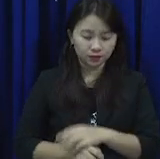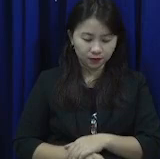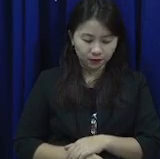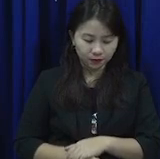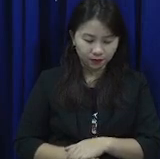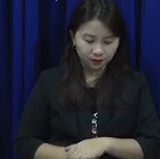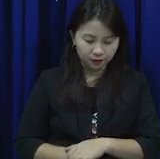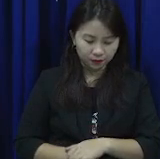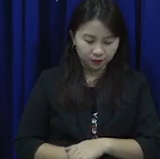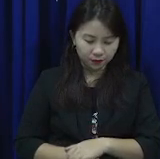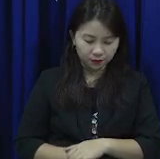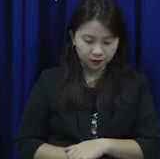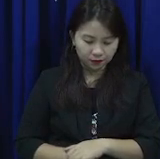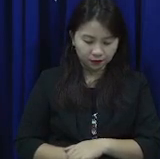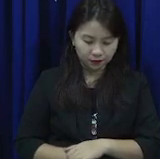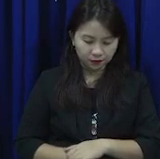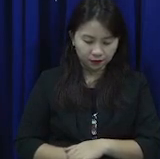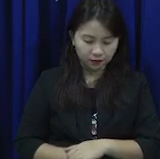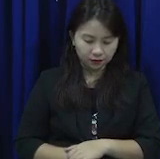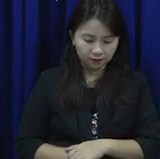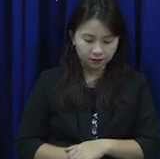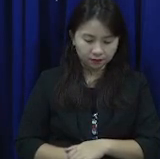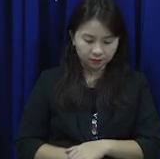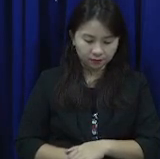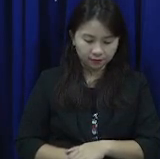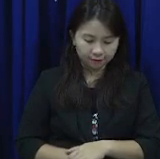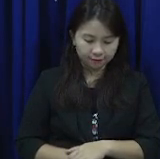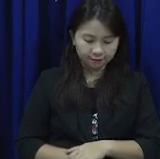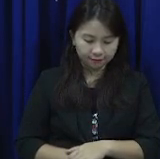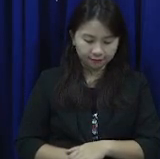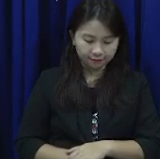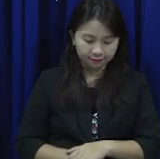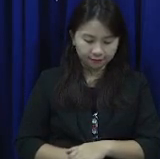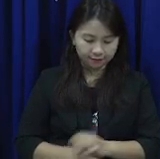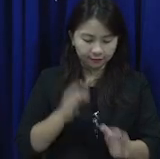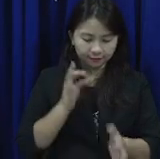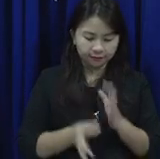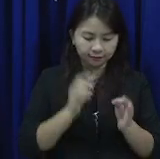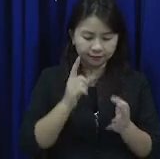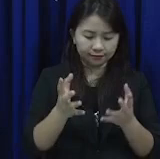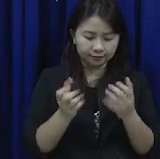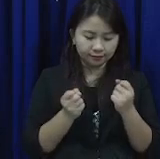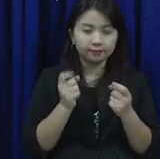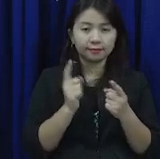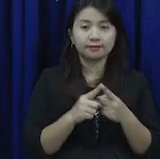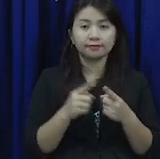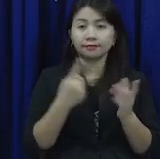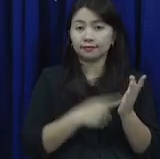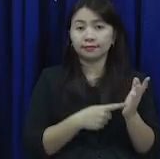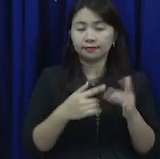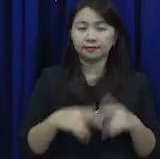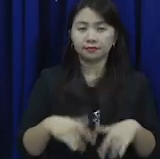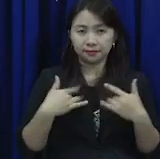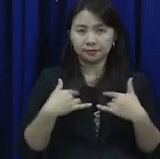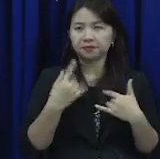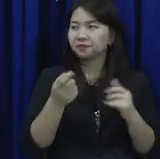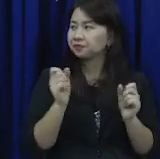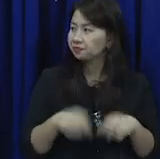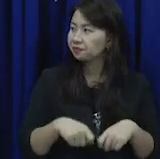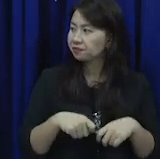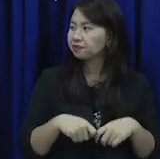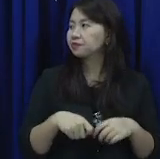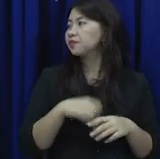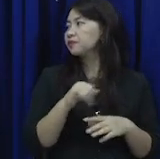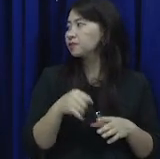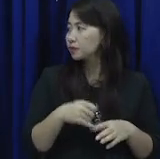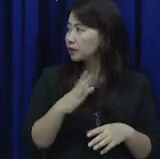you see ganon lang naman eh simple lang naman you see if you want this life join me you see and I guarantee you you